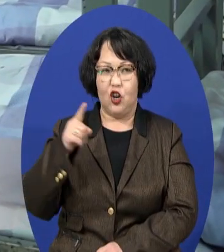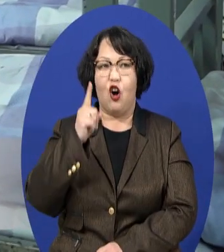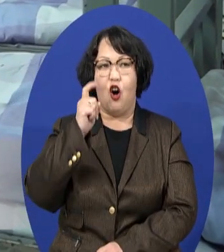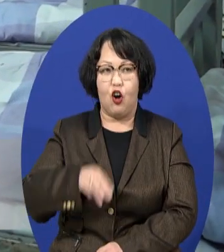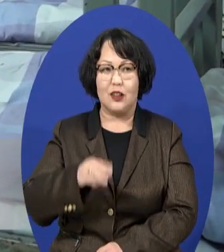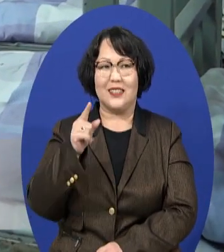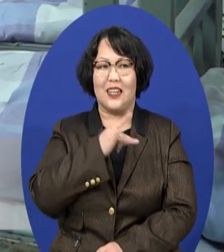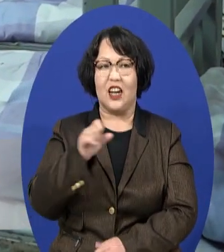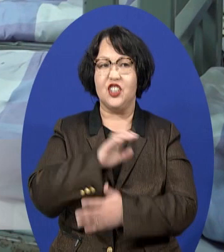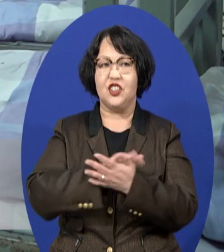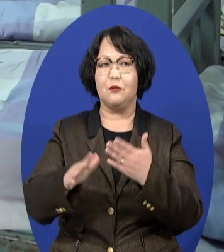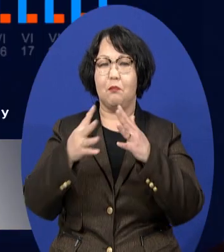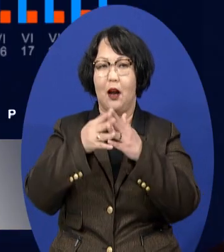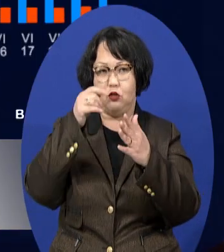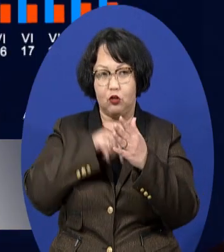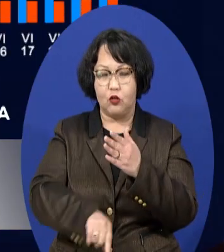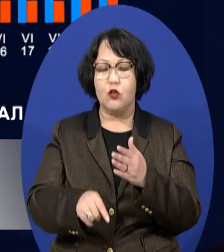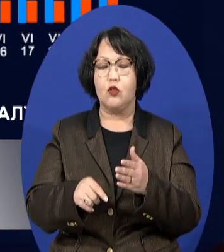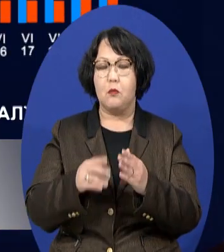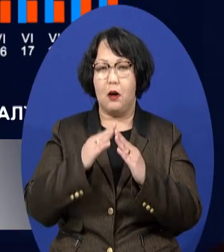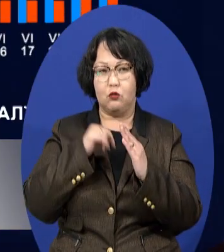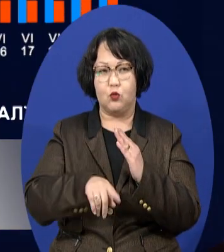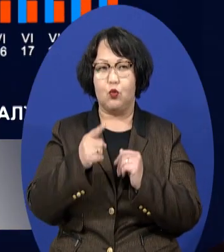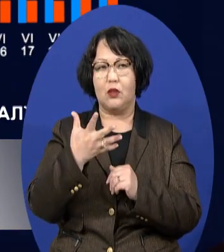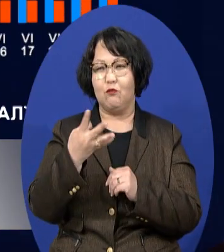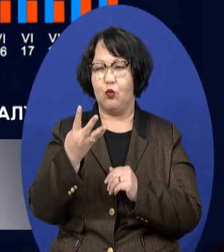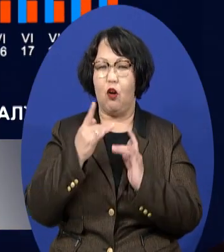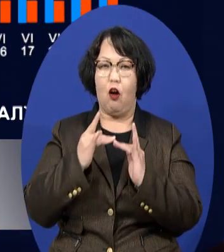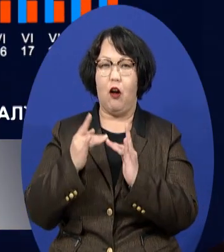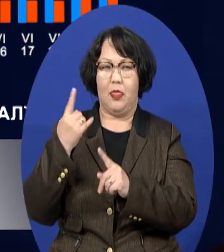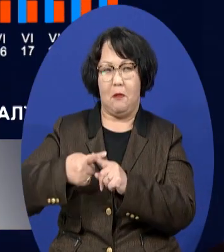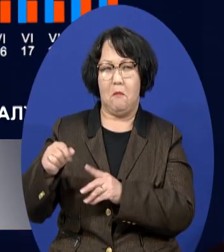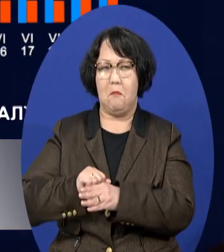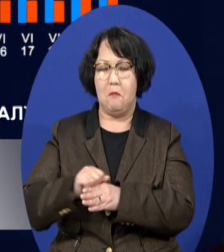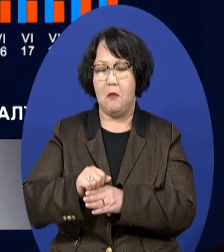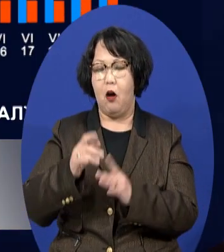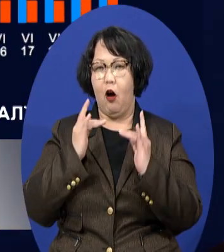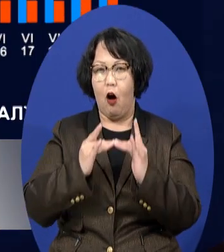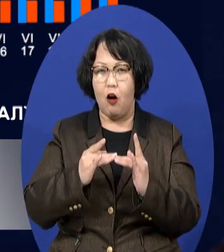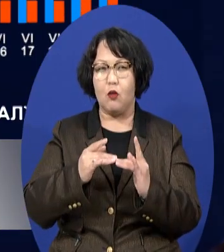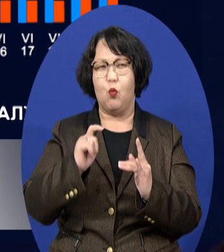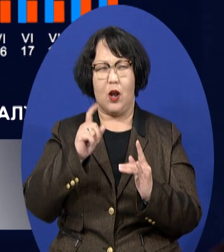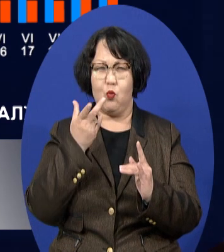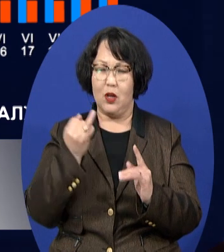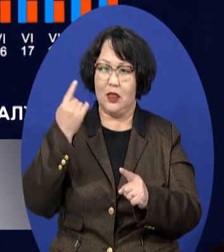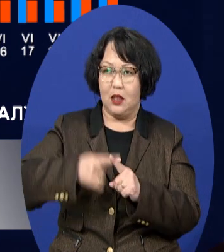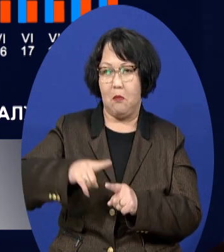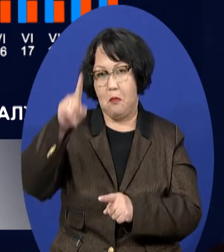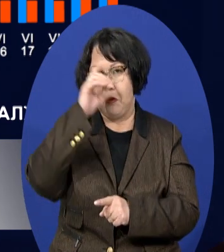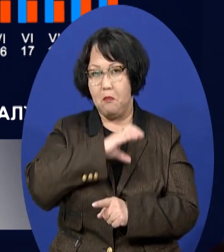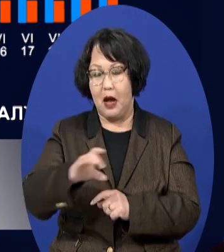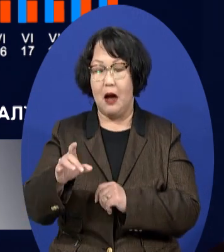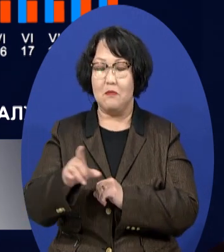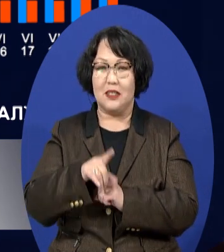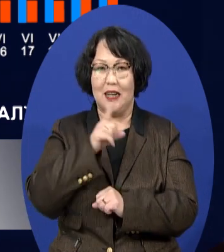захиргааны шинэ байранд 154 орд илгэсэн байна. Дан ганц орны асуудалч гэлтгүй эмнэлгийн эмч мэрэгчлэгчнүүдийн ажиллах хүчний асуудалч өндөрч